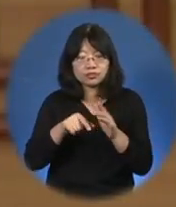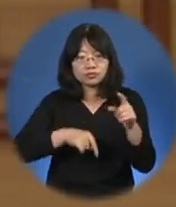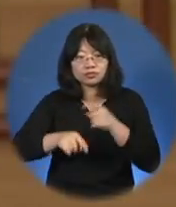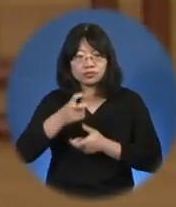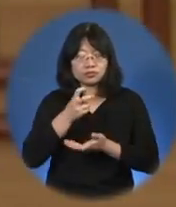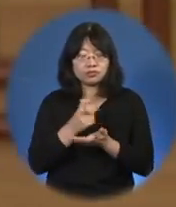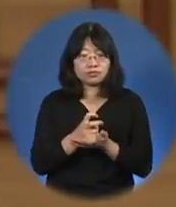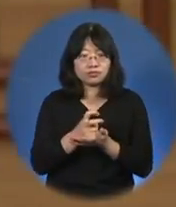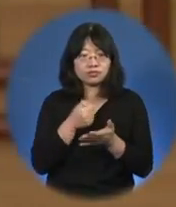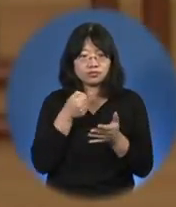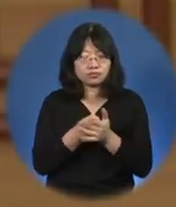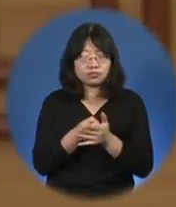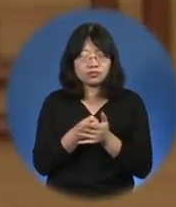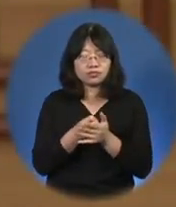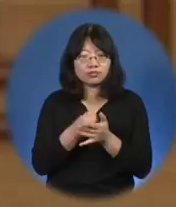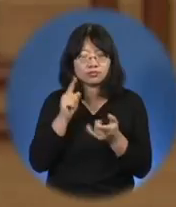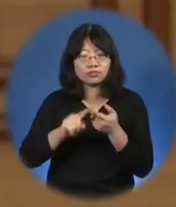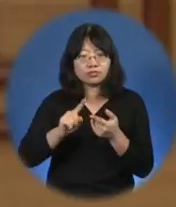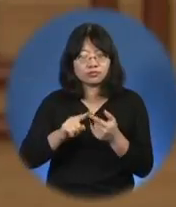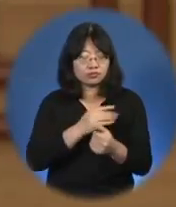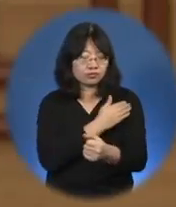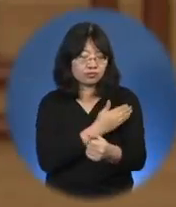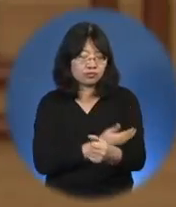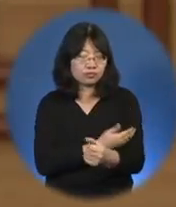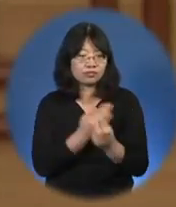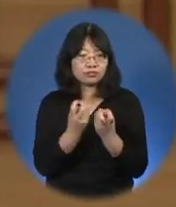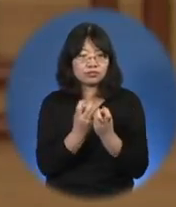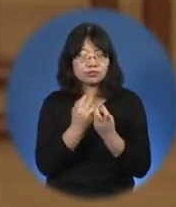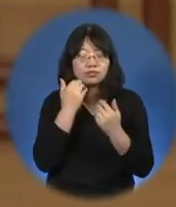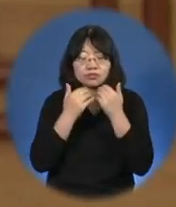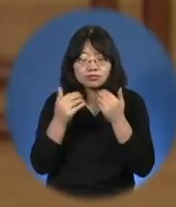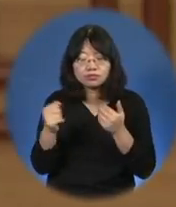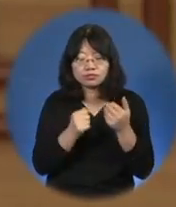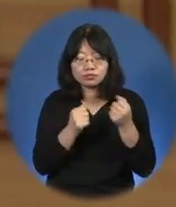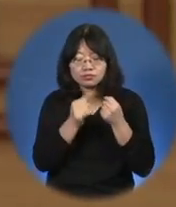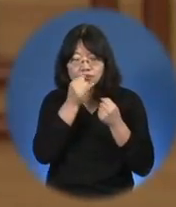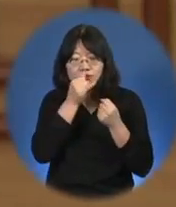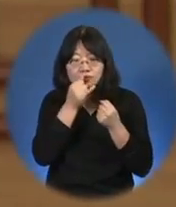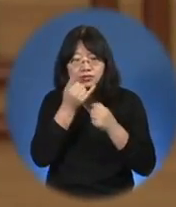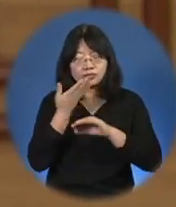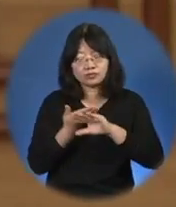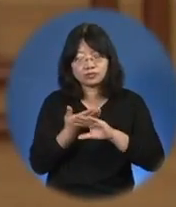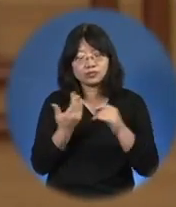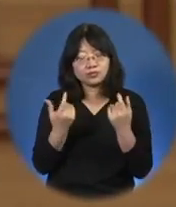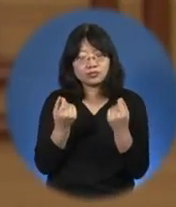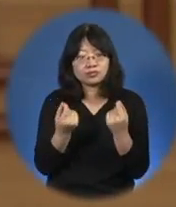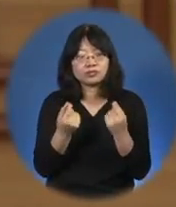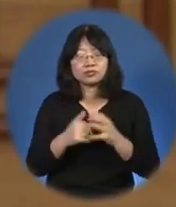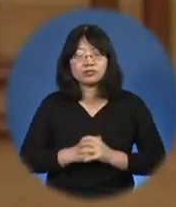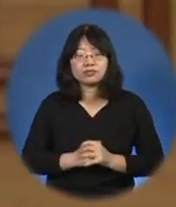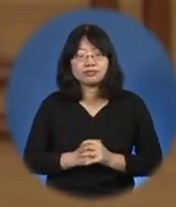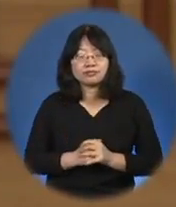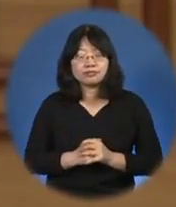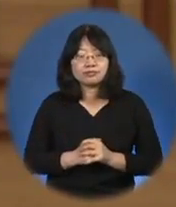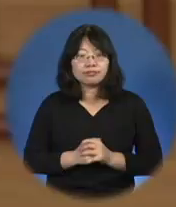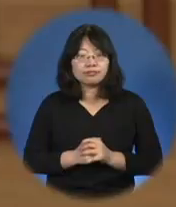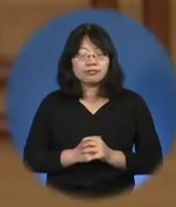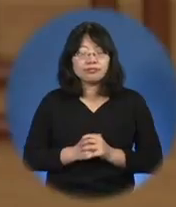정책 결정의 권한을 어떻게 누가 갖고 있느냐의 차이일 것 같습니다. 음흠.